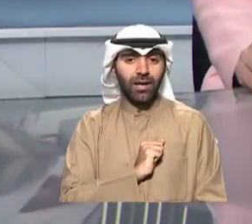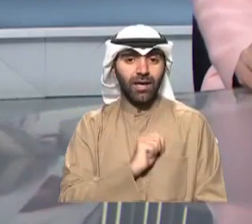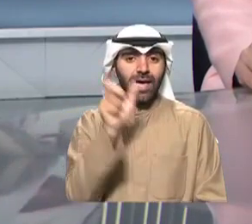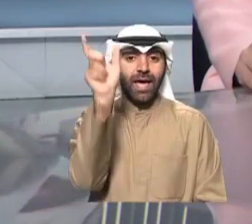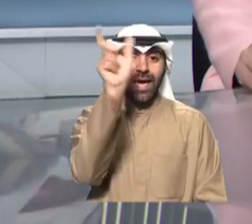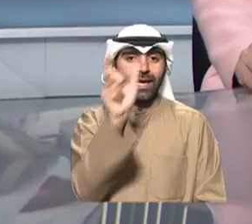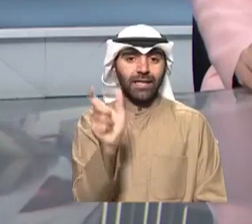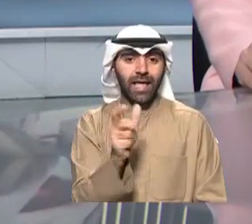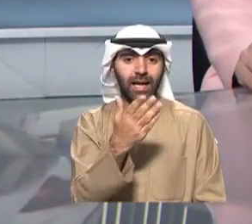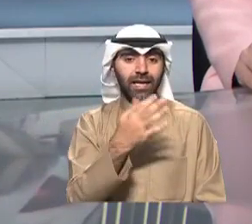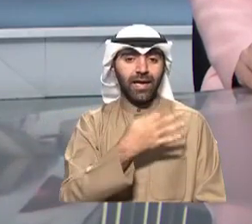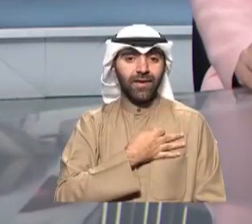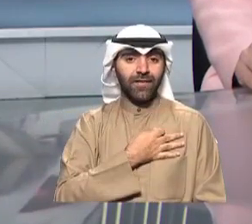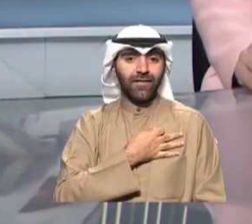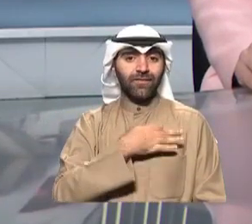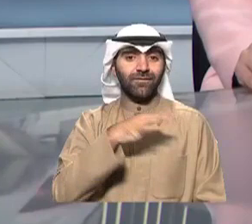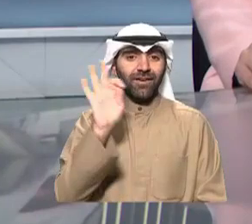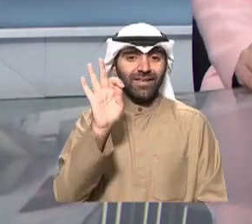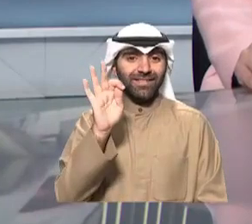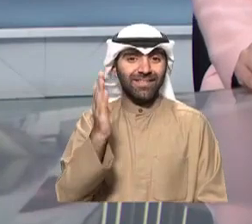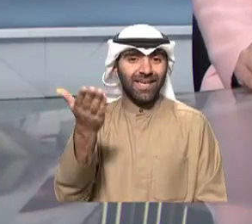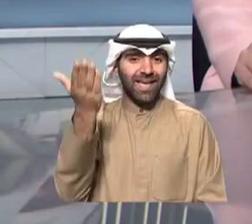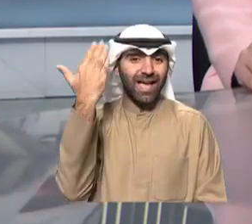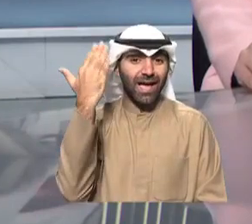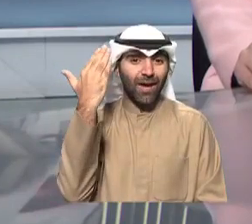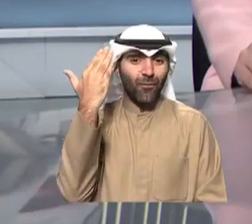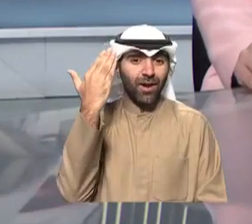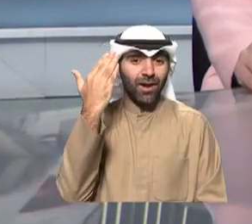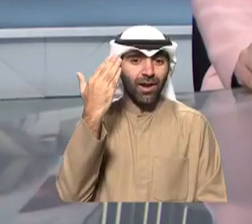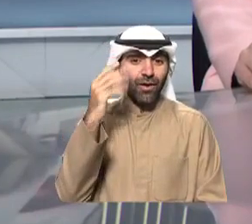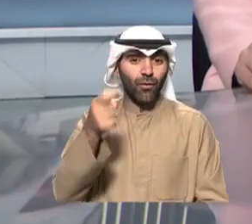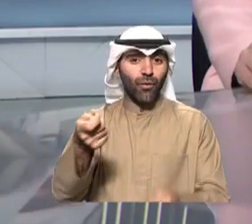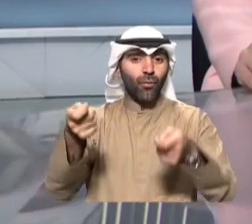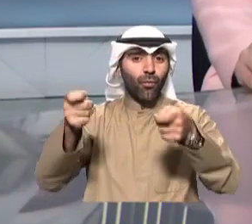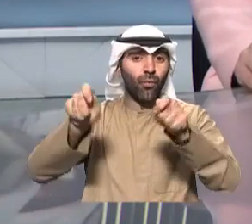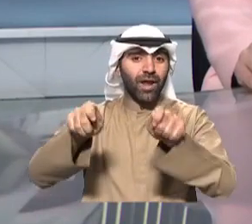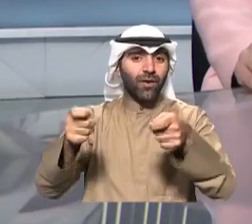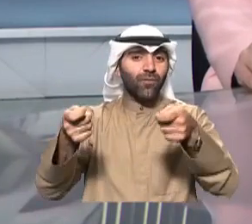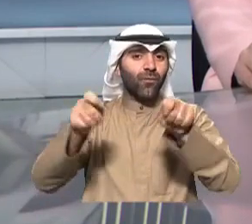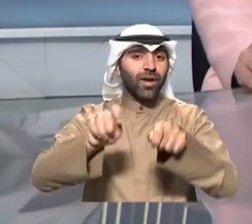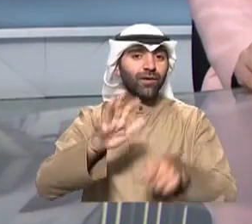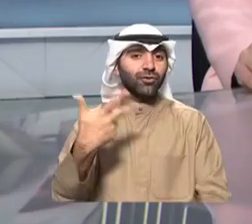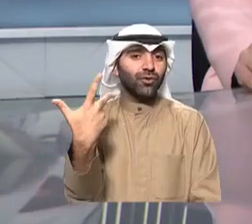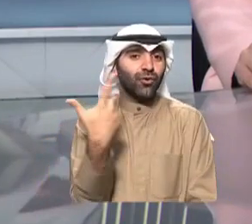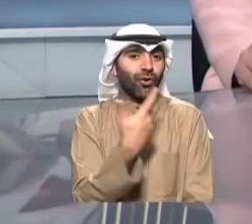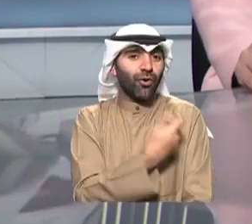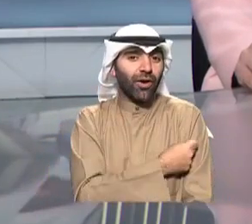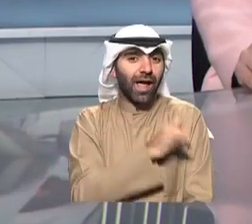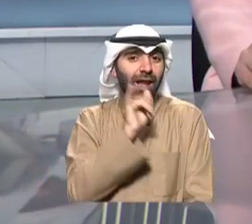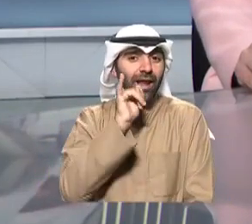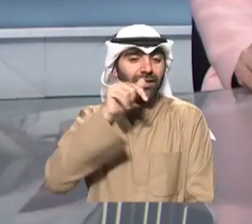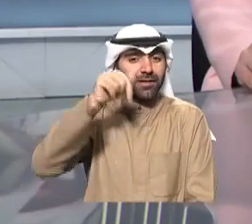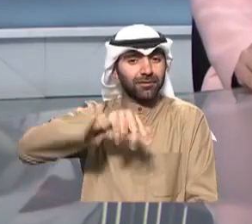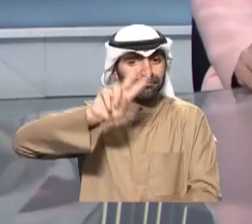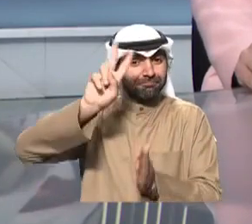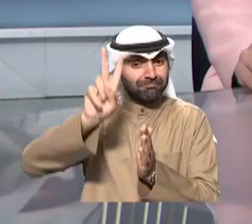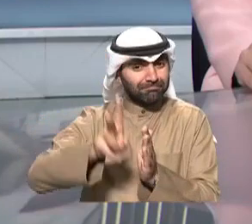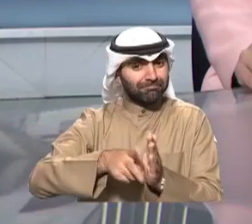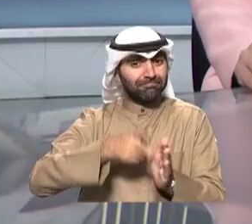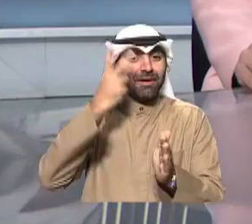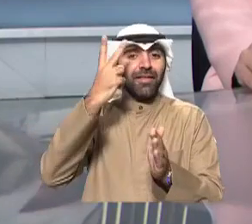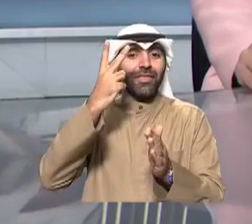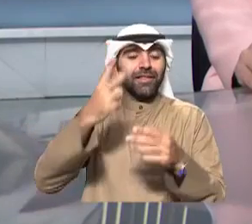لقاح أسترازينيكا بعد ساعات من إعلان وكالة الأدوية الأوروبية أن اللقاح آمن